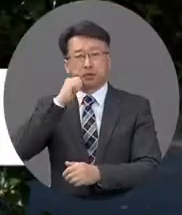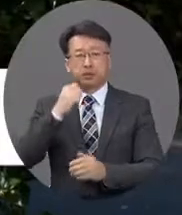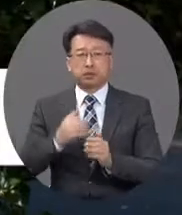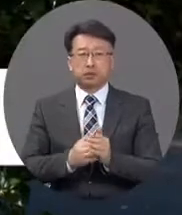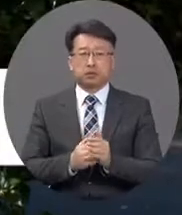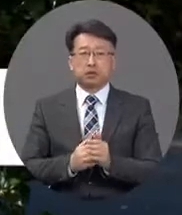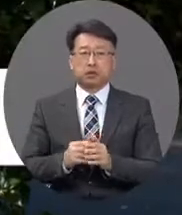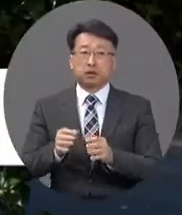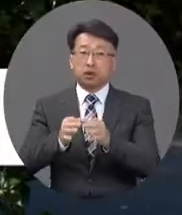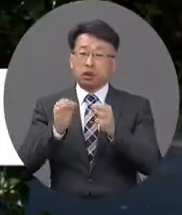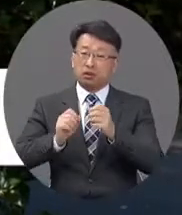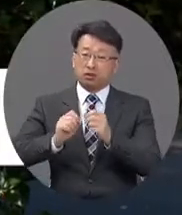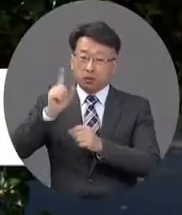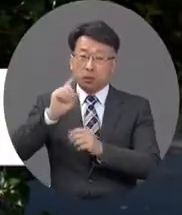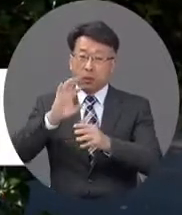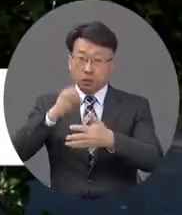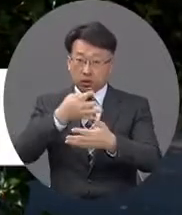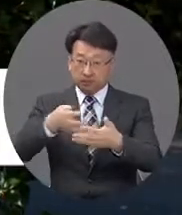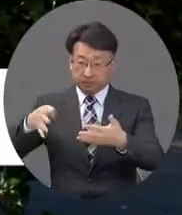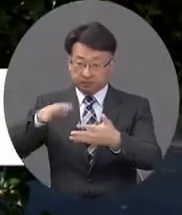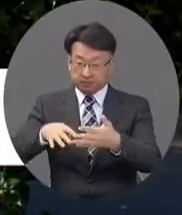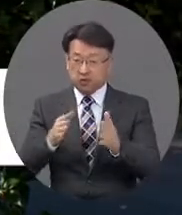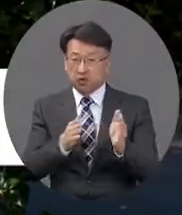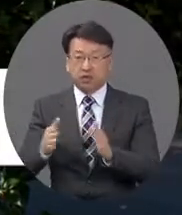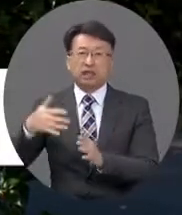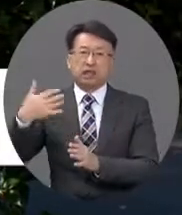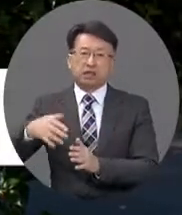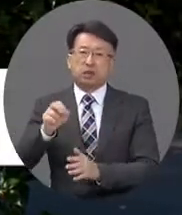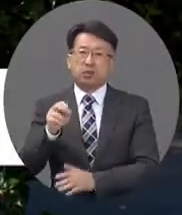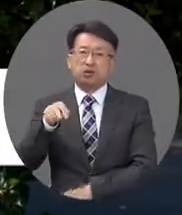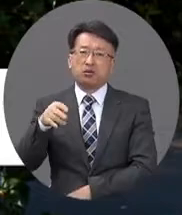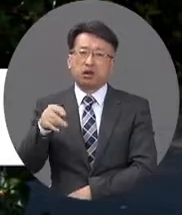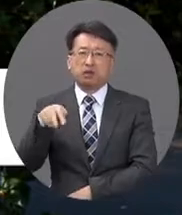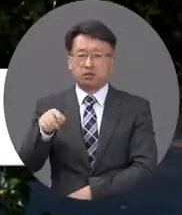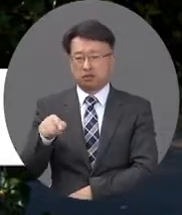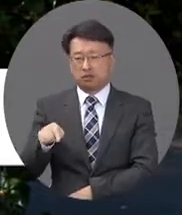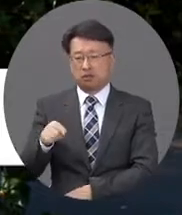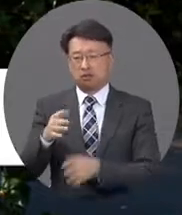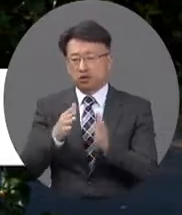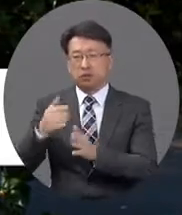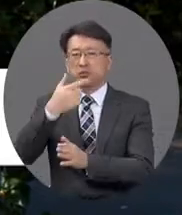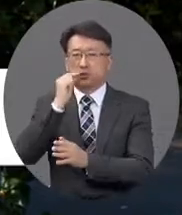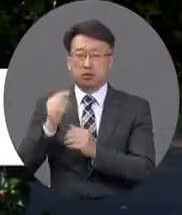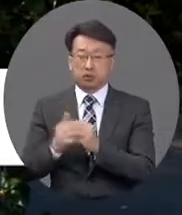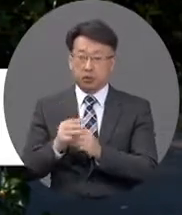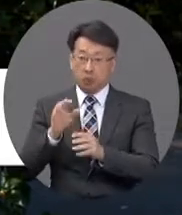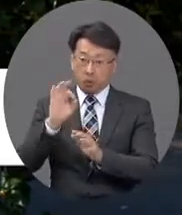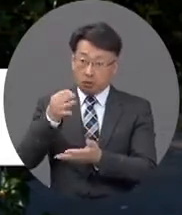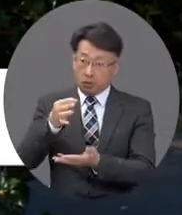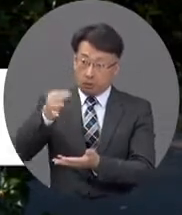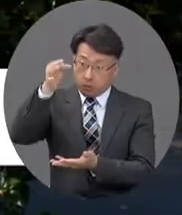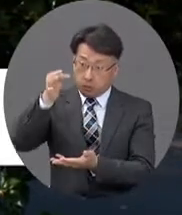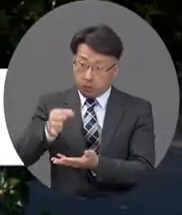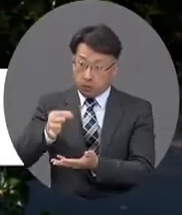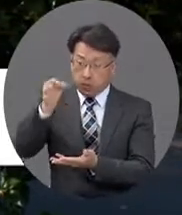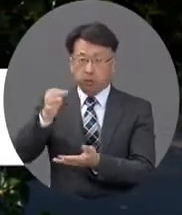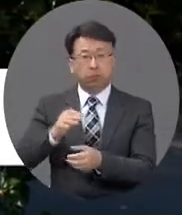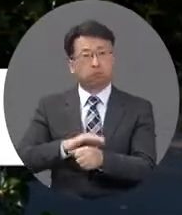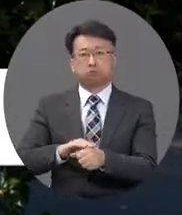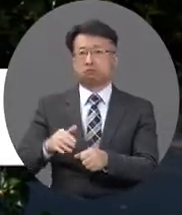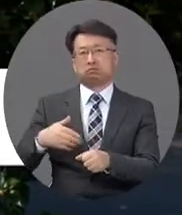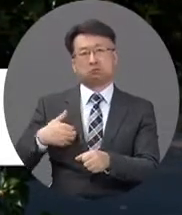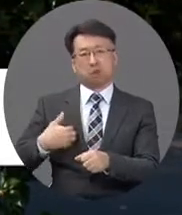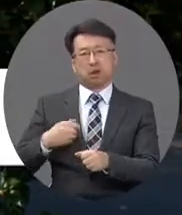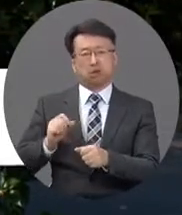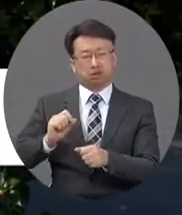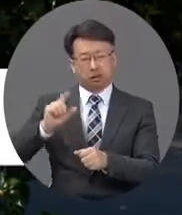임금 체불은 제대로 정리되지 않은 명세서 때문이거든요. 자기가 돈을 더 받는지 덜 받는지 사실